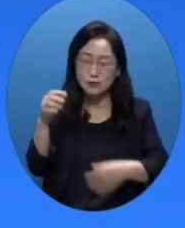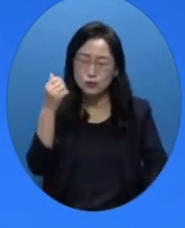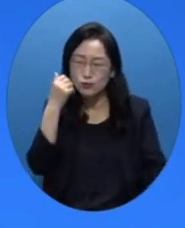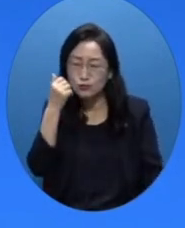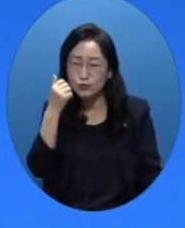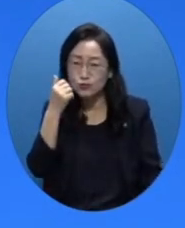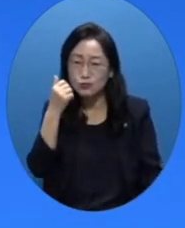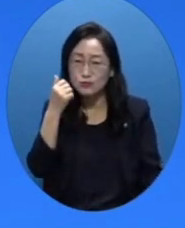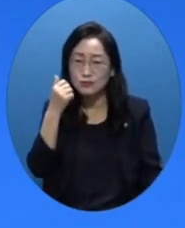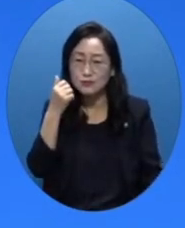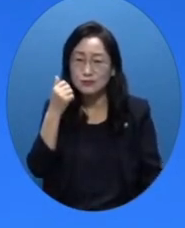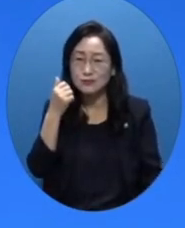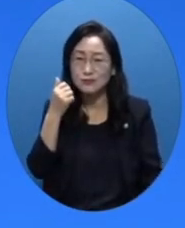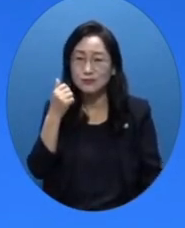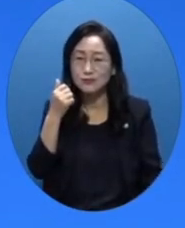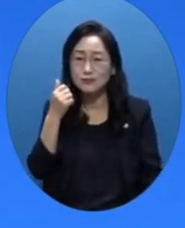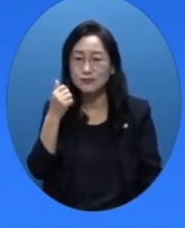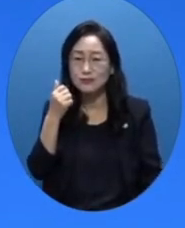사람들은